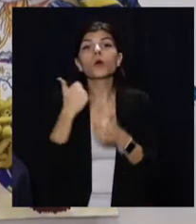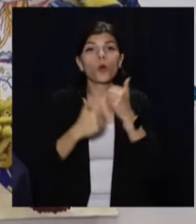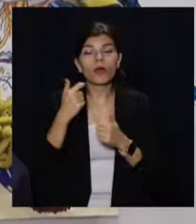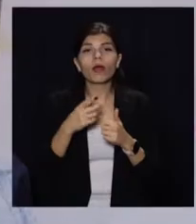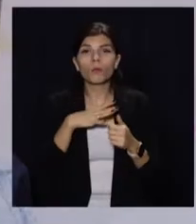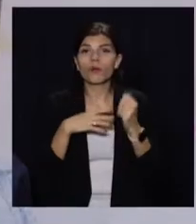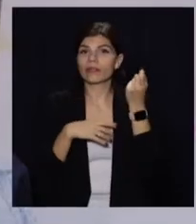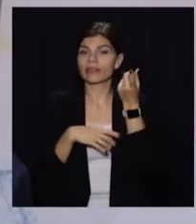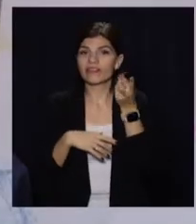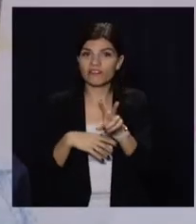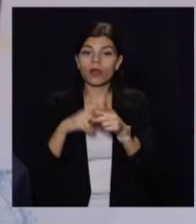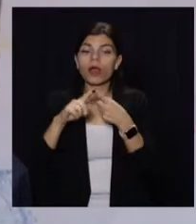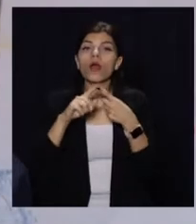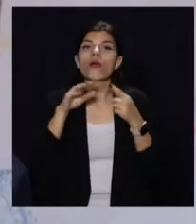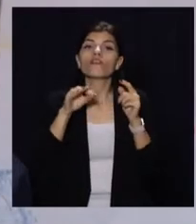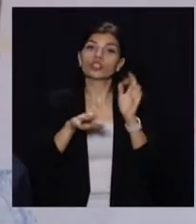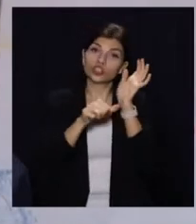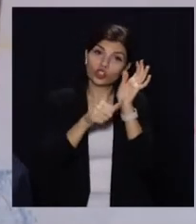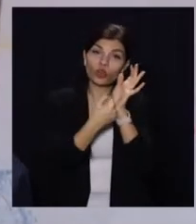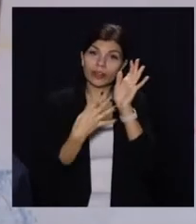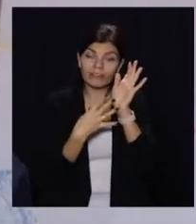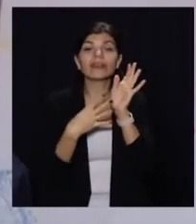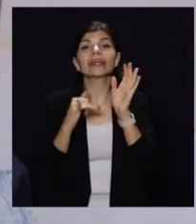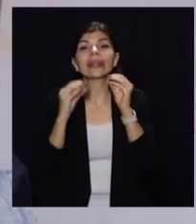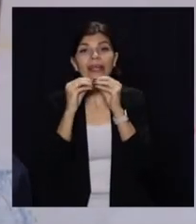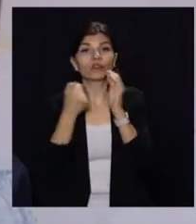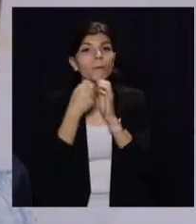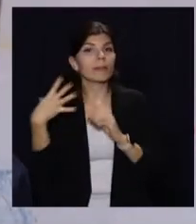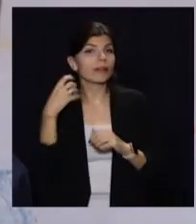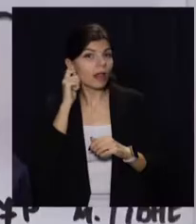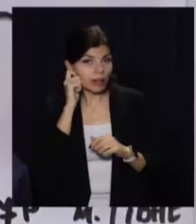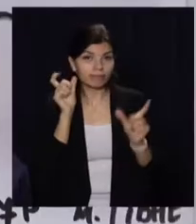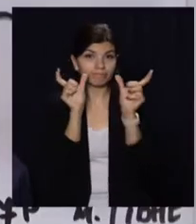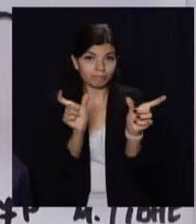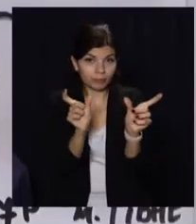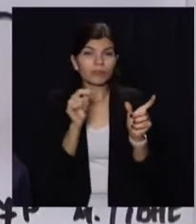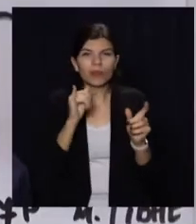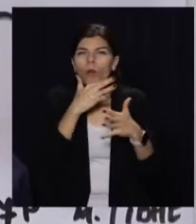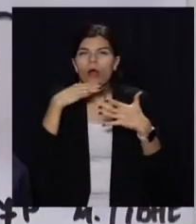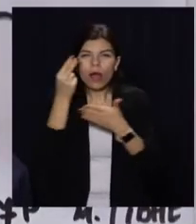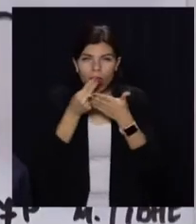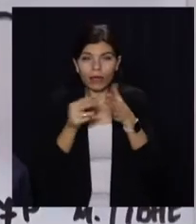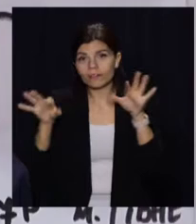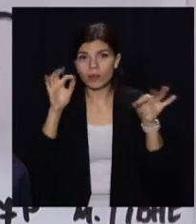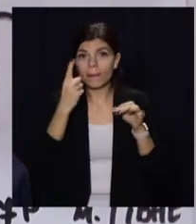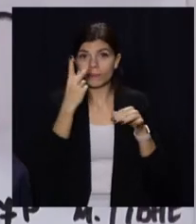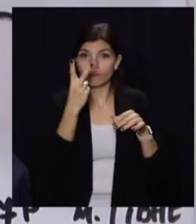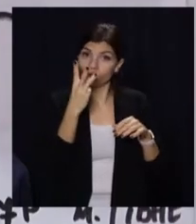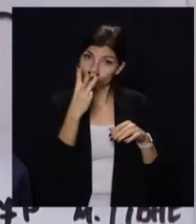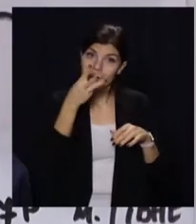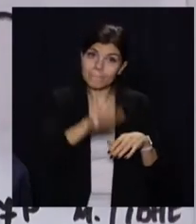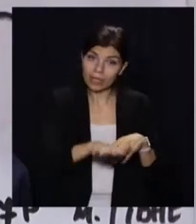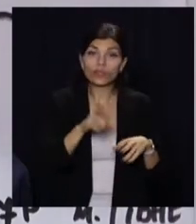обирали в двох категоріях – від 6 до 9 років та від 10 до 15 років. Із сотень малюнків обрали перше, друге та третє